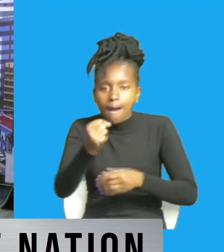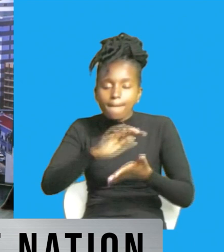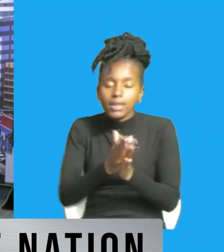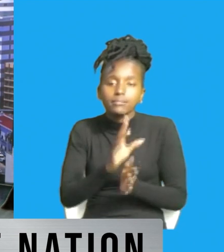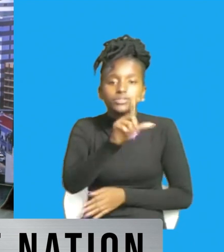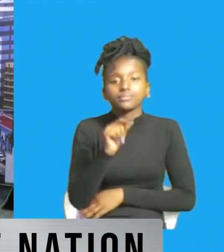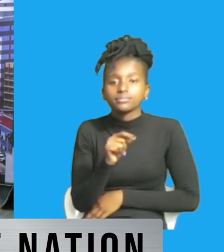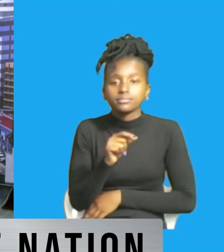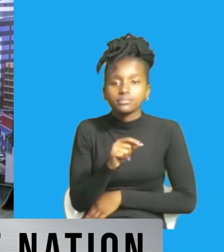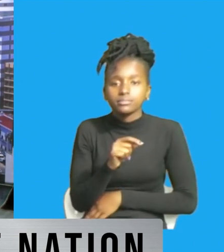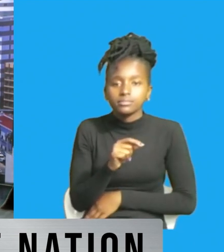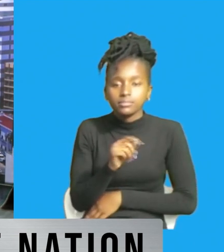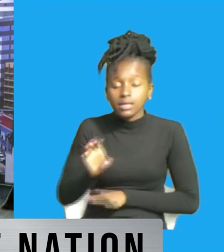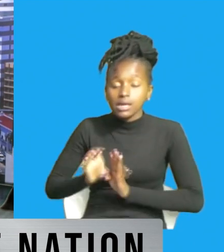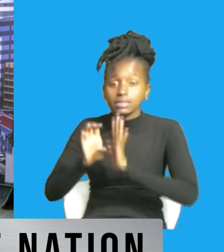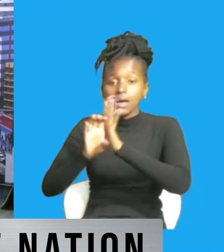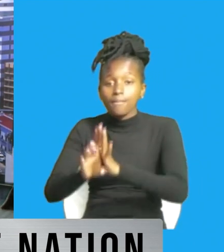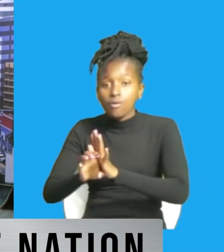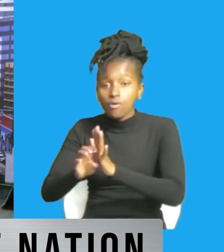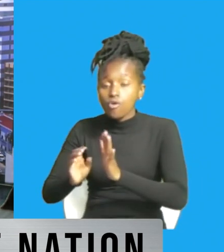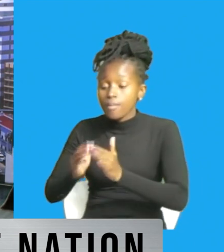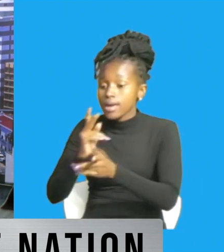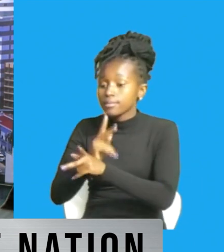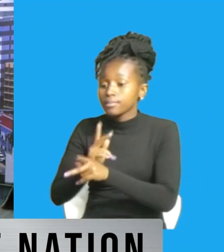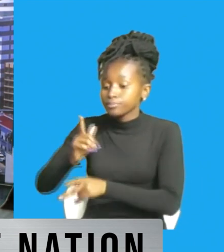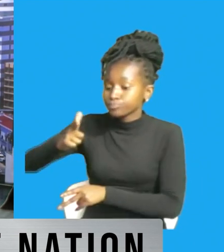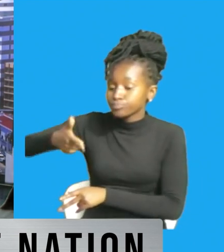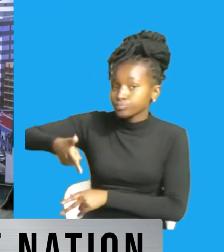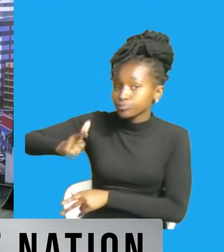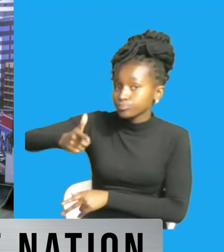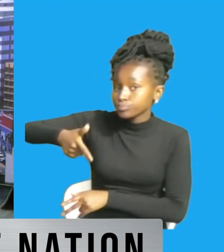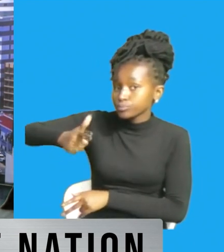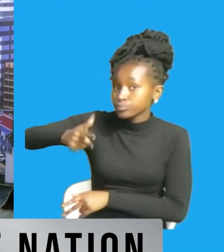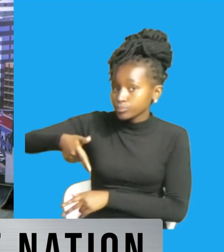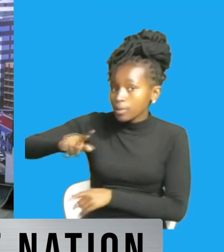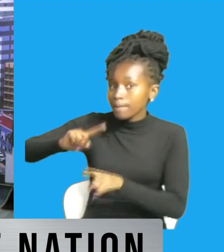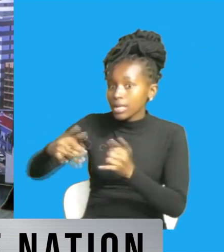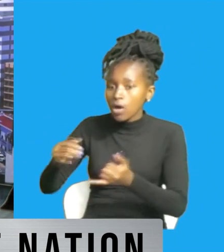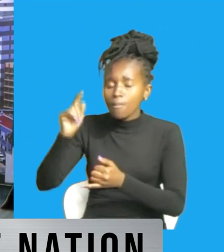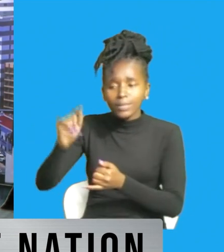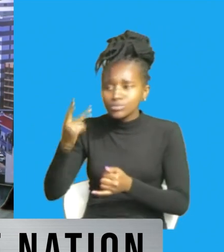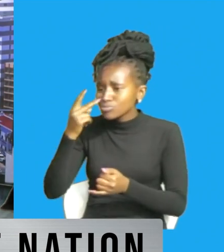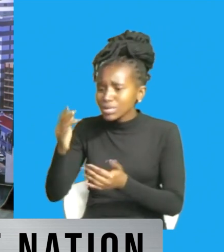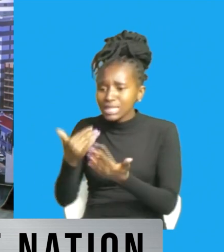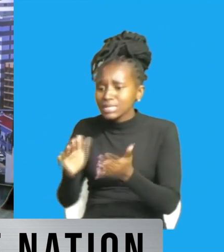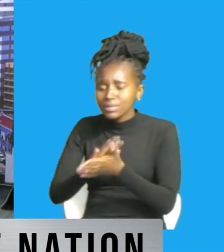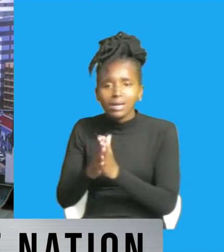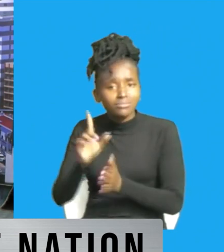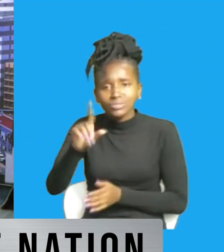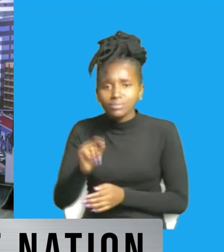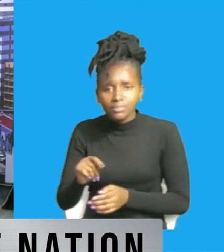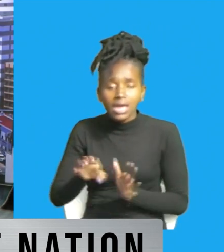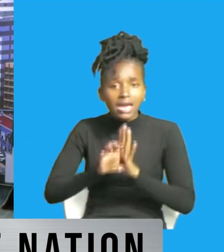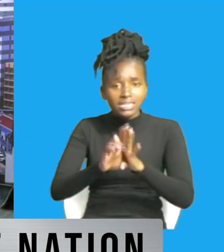Ukitoa ushuru katika petroli, na kuna nchi zile hazina ushuru katika petroli Jona. Kuna nchi kama Ethiopia ushuru yao